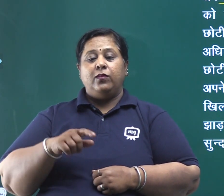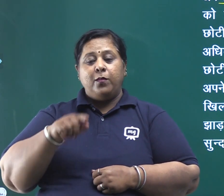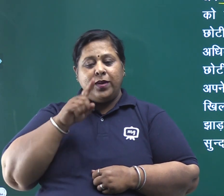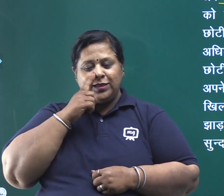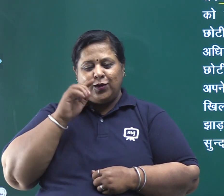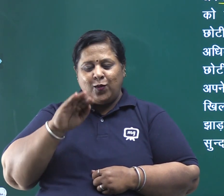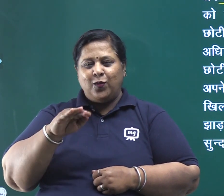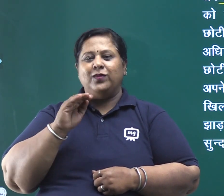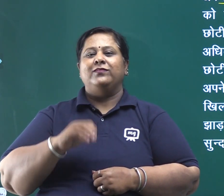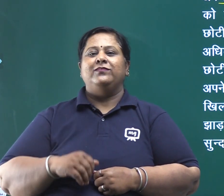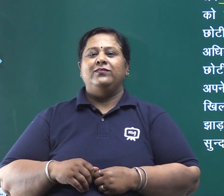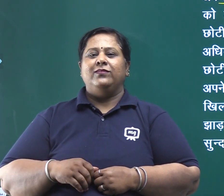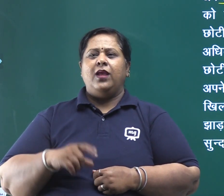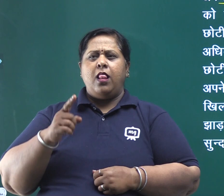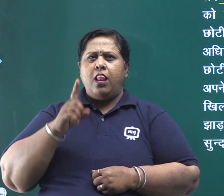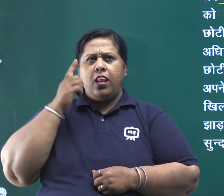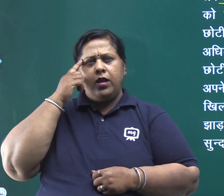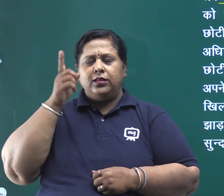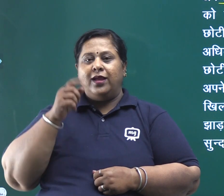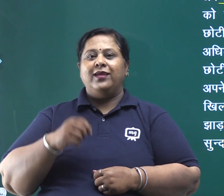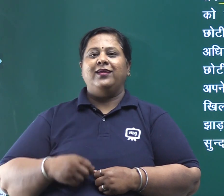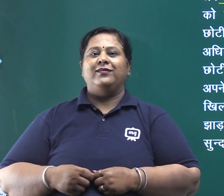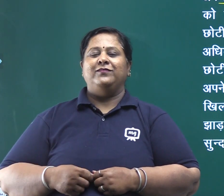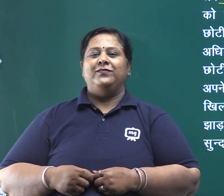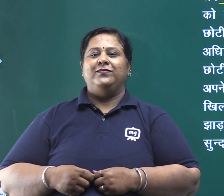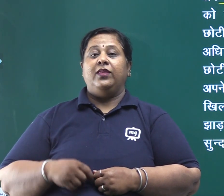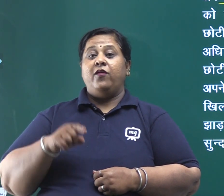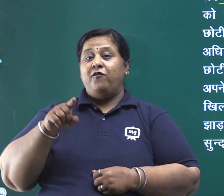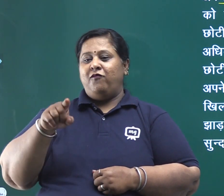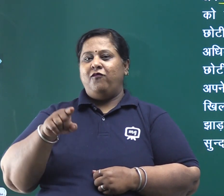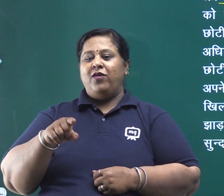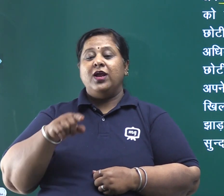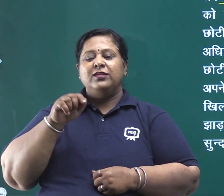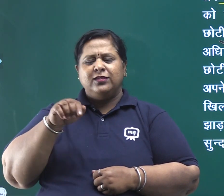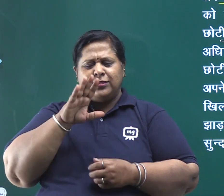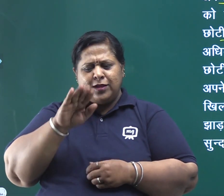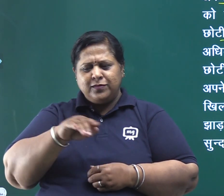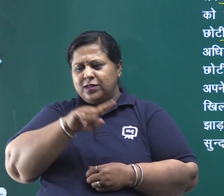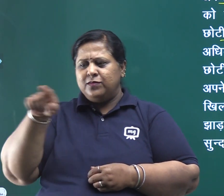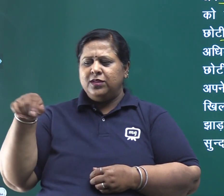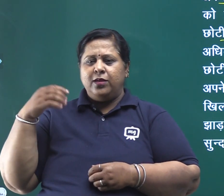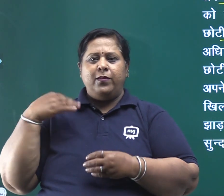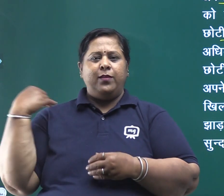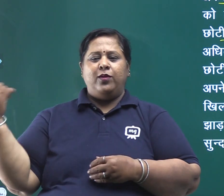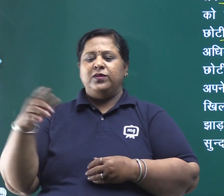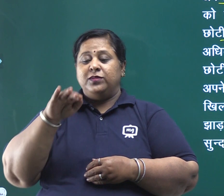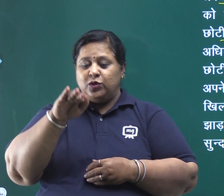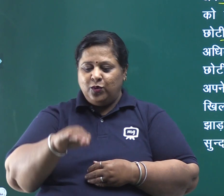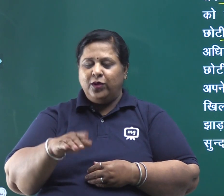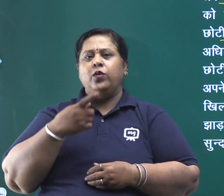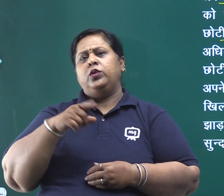बच्ची को लगता है कि वह सबसे छोटी होगी तो